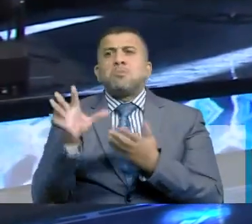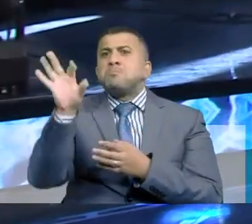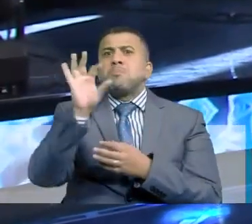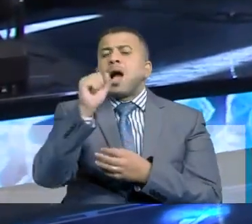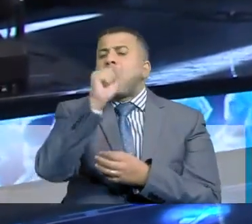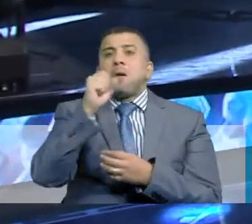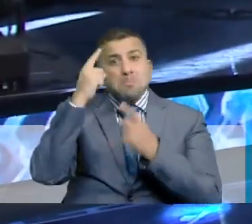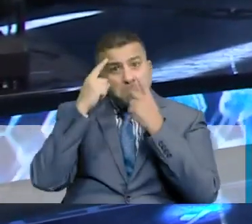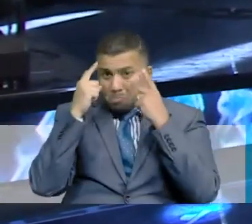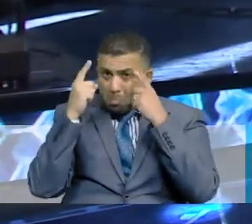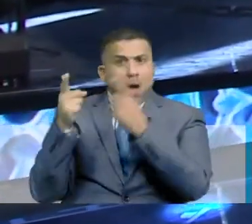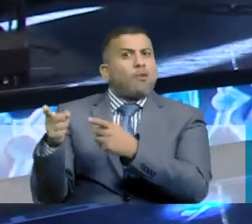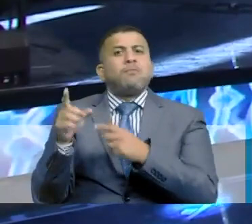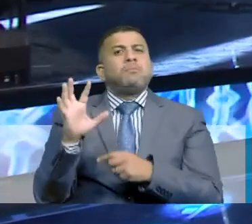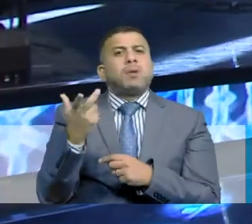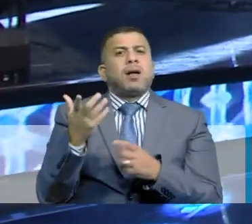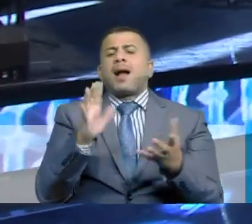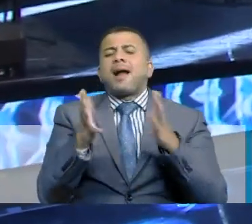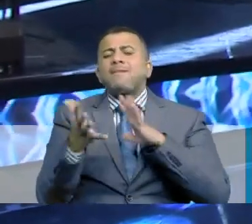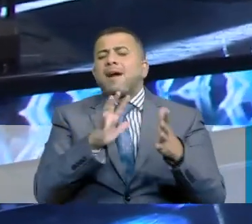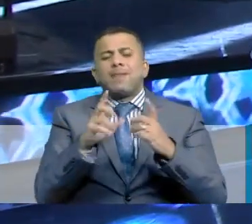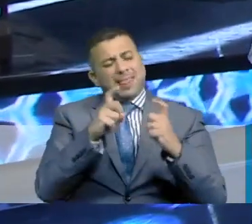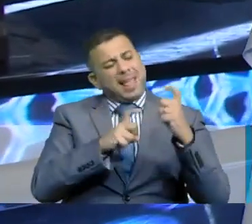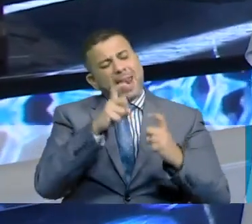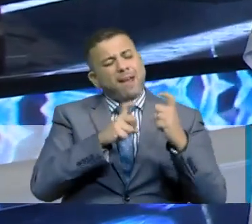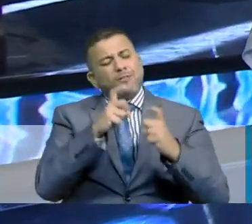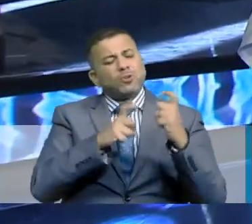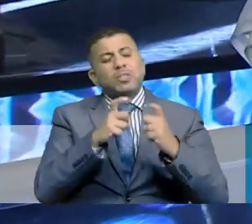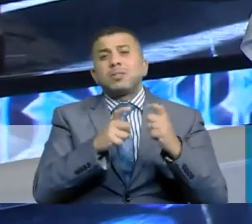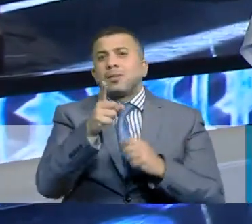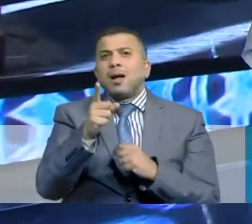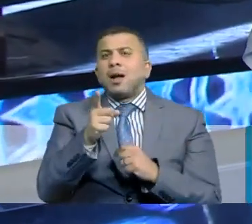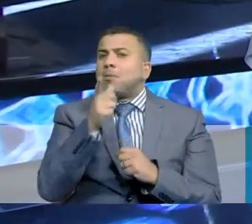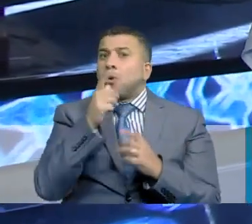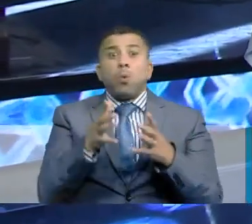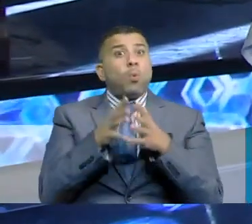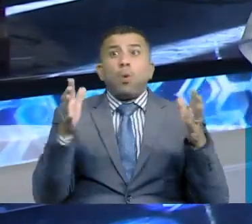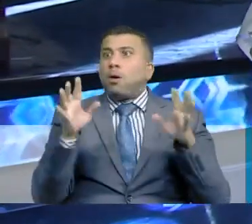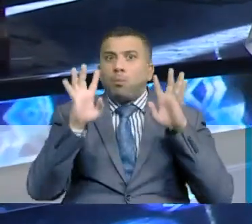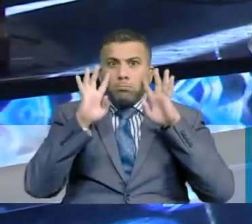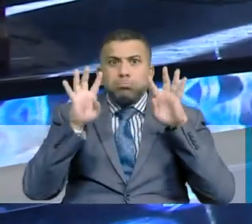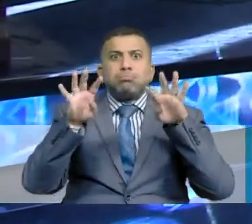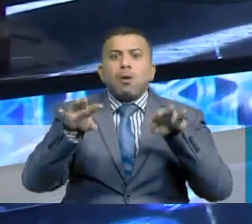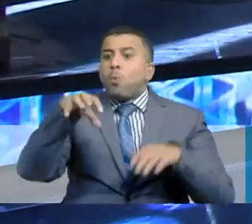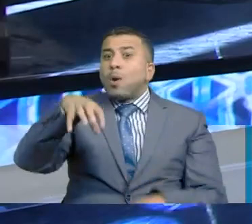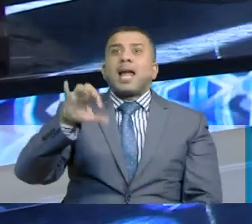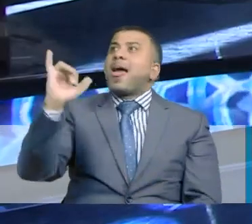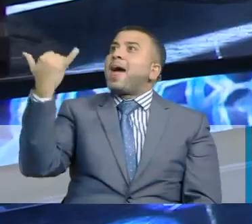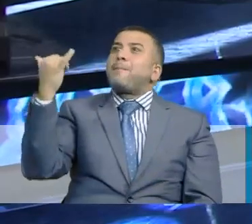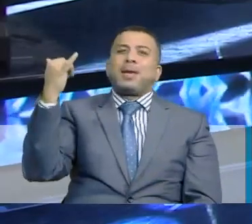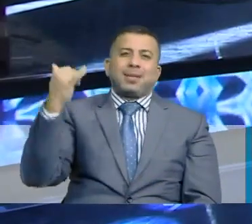الشارقة وكيف ستكون آلية التنافس في هذا البرنامج الذي يحظى بمتابعة كبيرة في الوطن